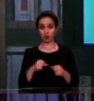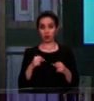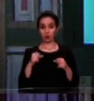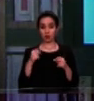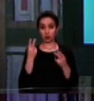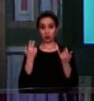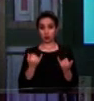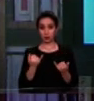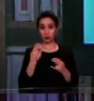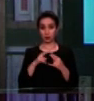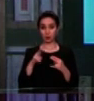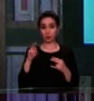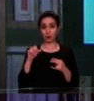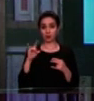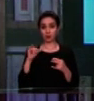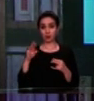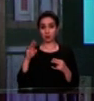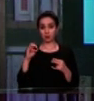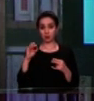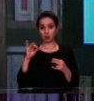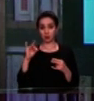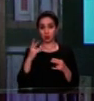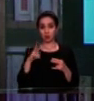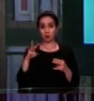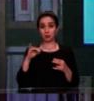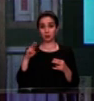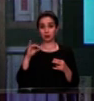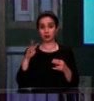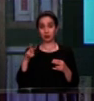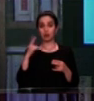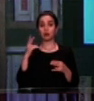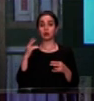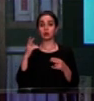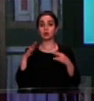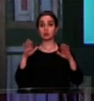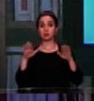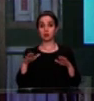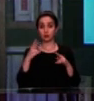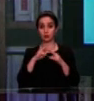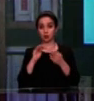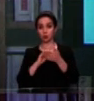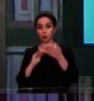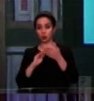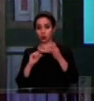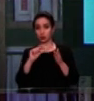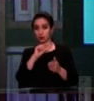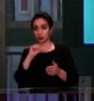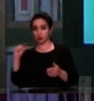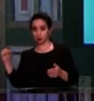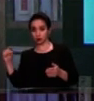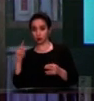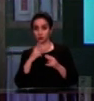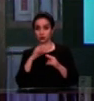Navbatdagi parametrimiz bu bizda middle, ya'ni sahifamizni joriy satr tagiga tekislanish uchun